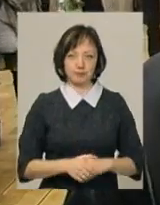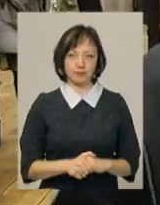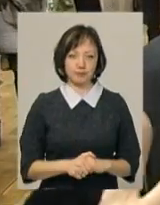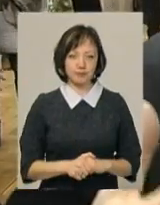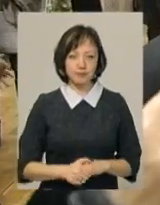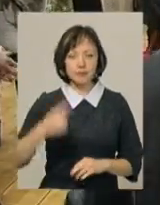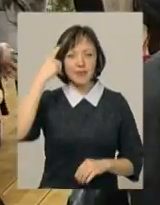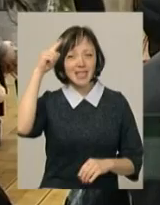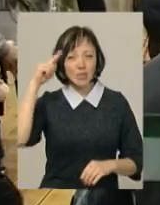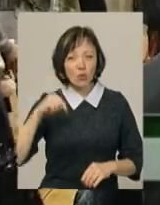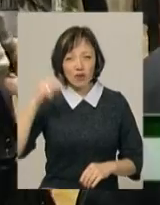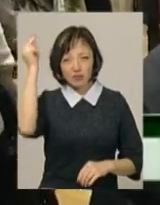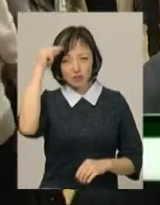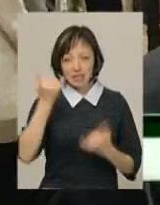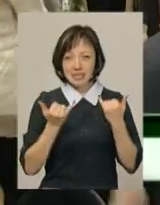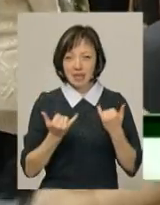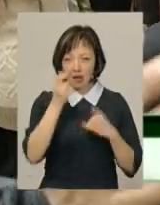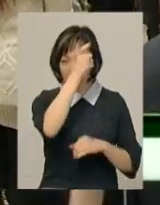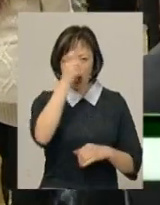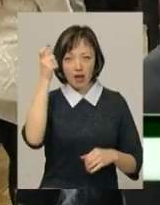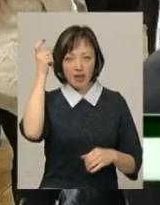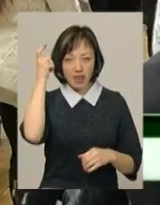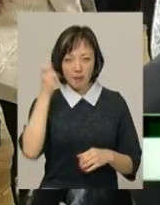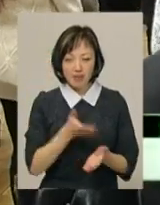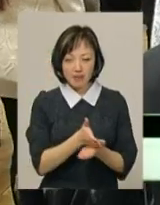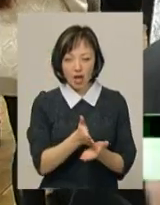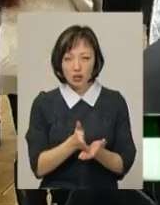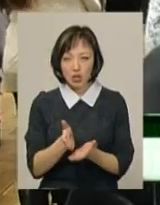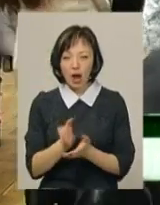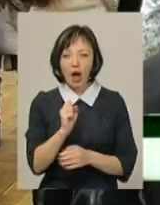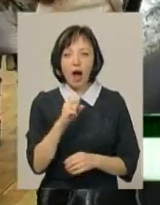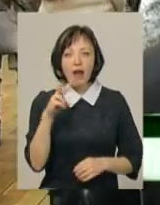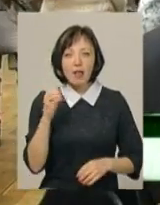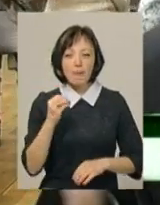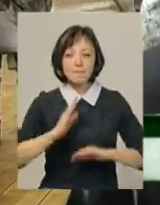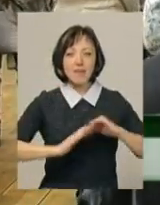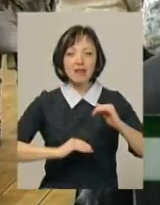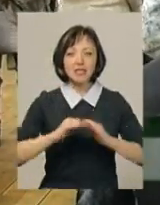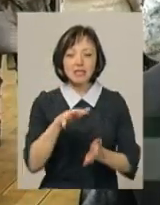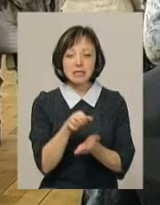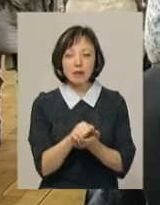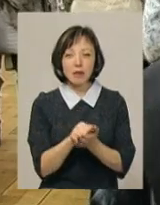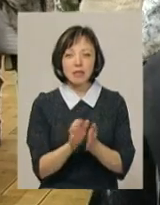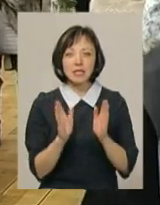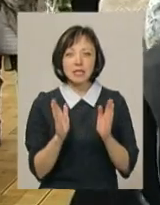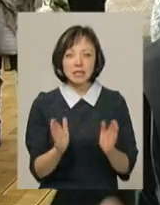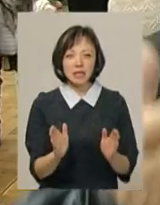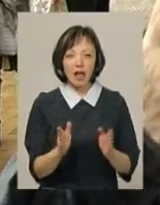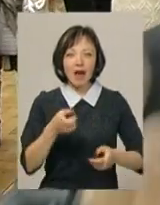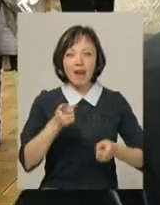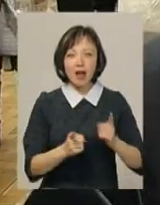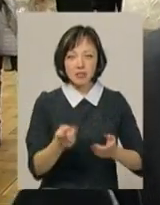Теорію вивчається зараз в академіях цих течій, да? Але практично займаються тільки реалістичними людьми. А